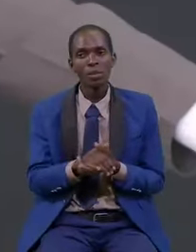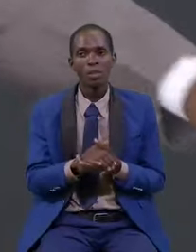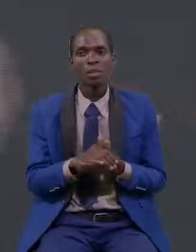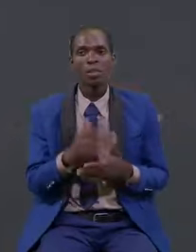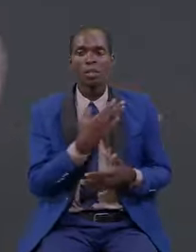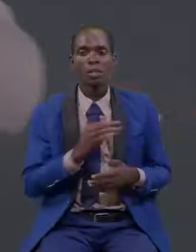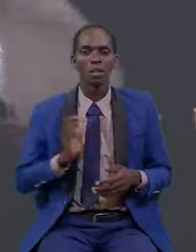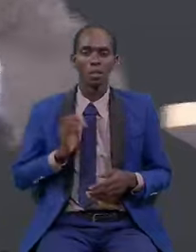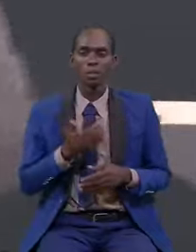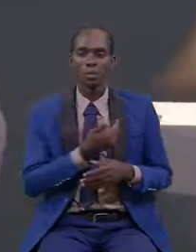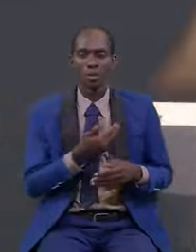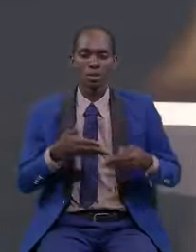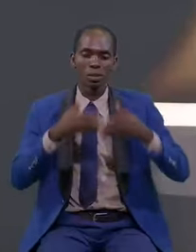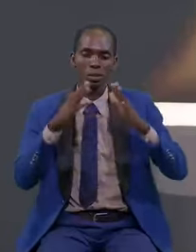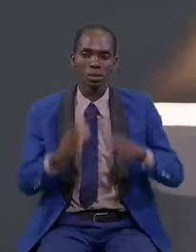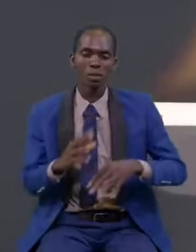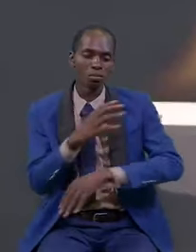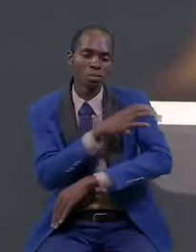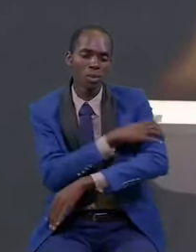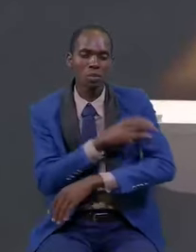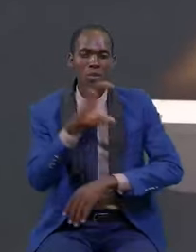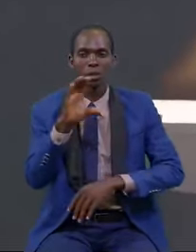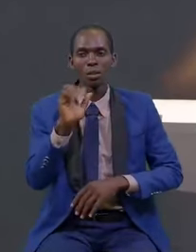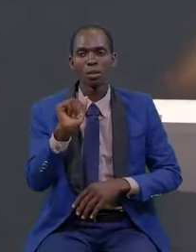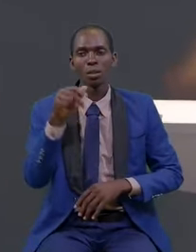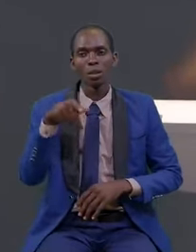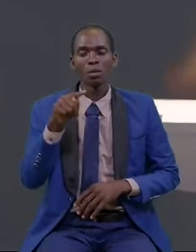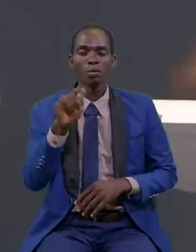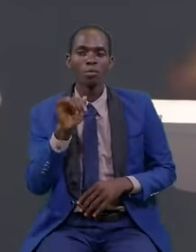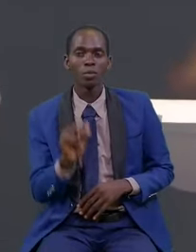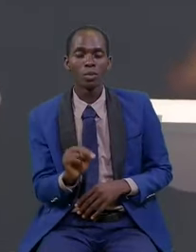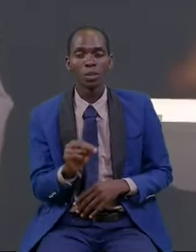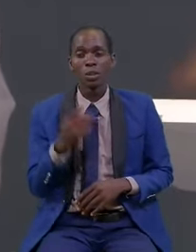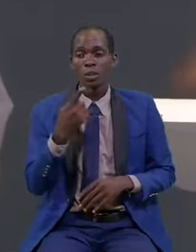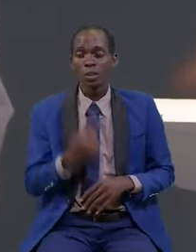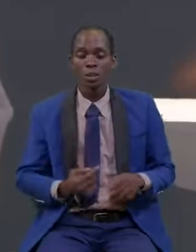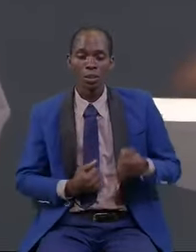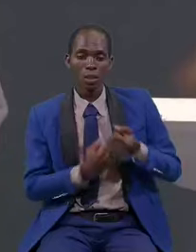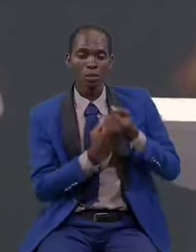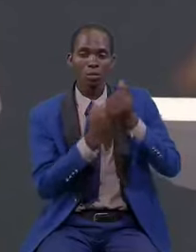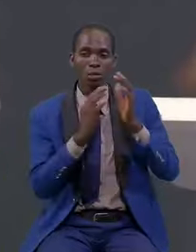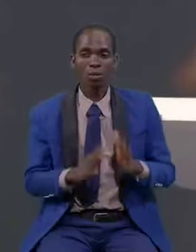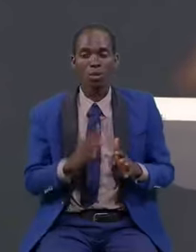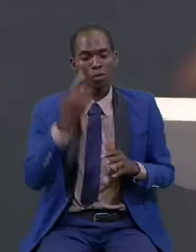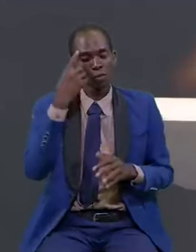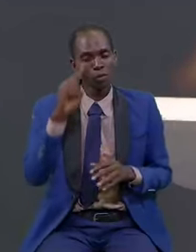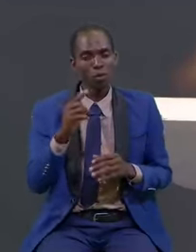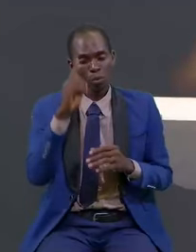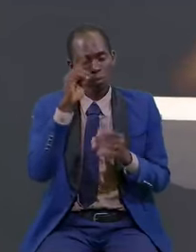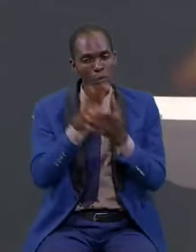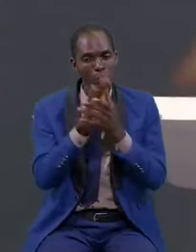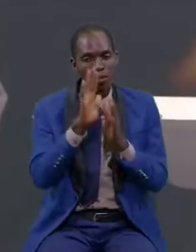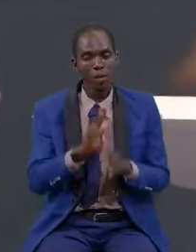est notre prince, notre chef, notre capitaine, l'avocat des saints et des pécheurs, le